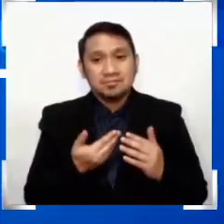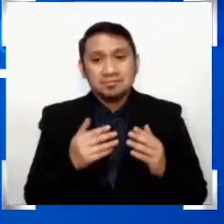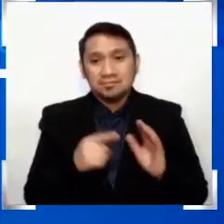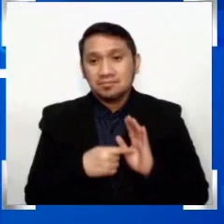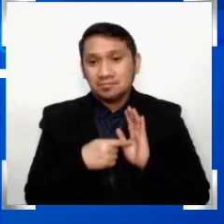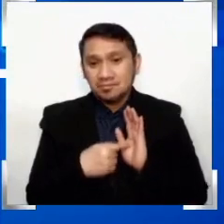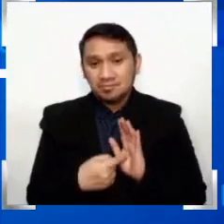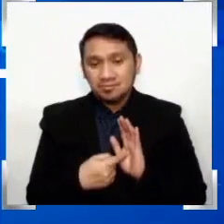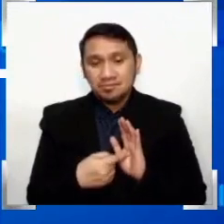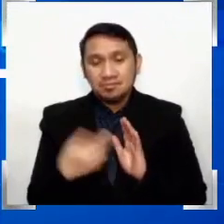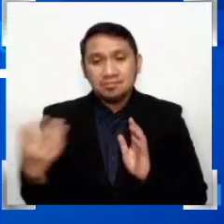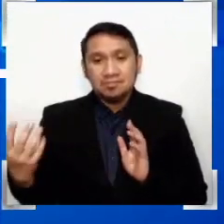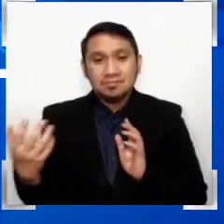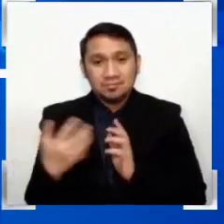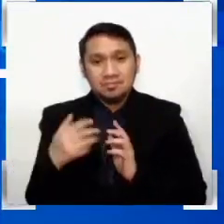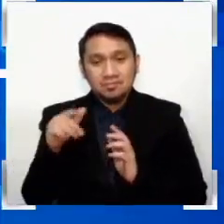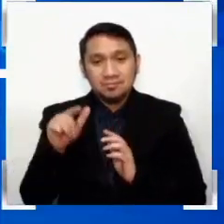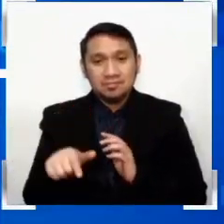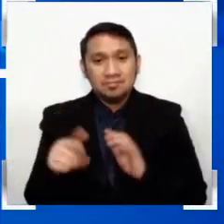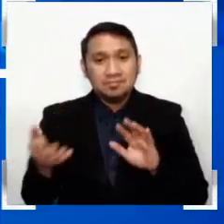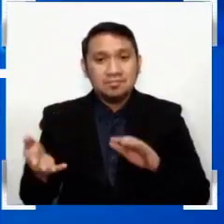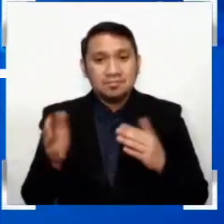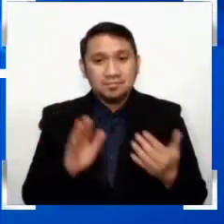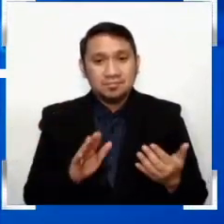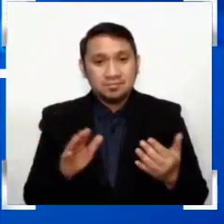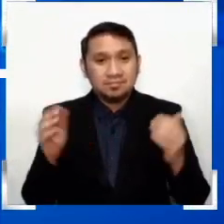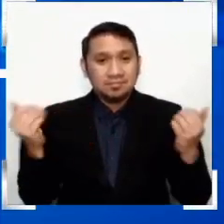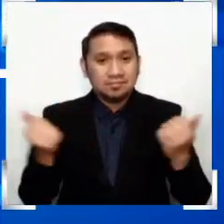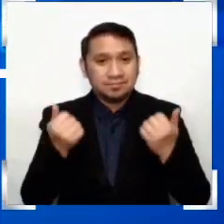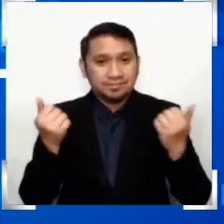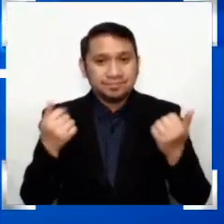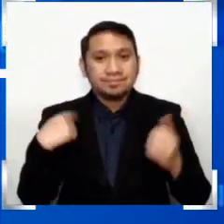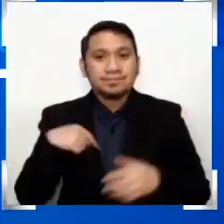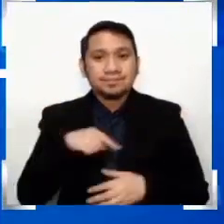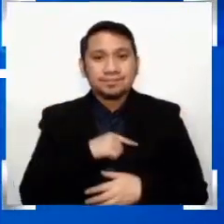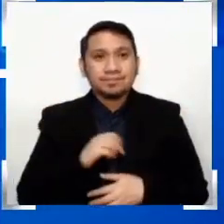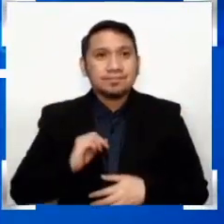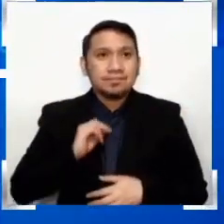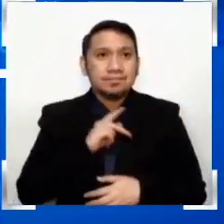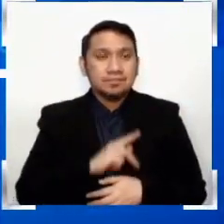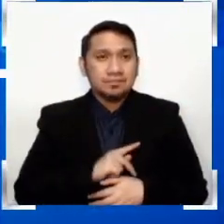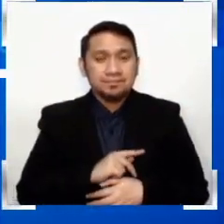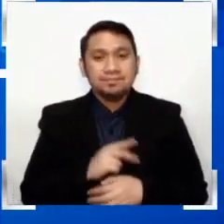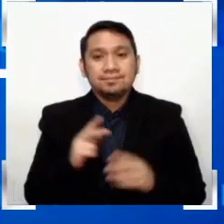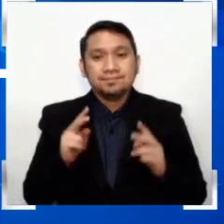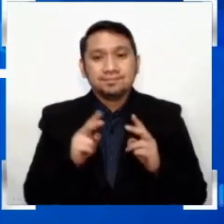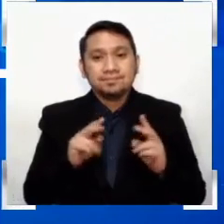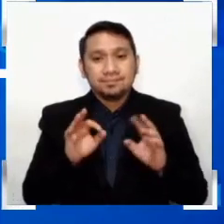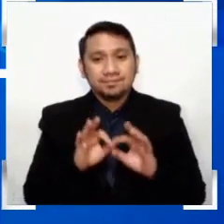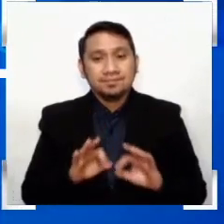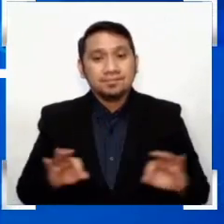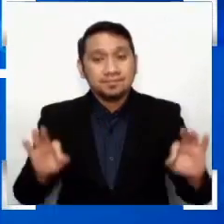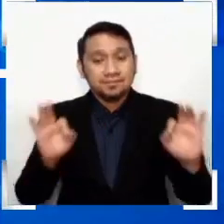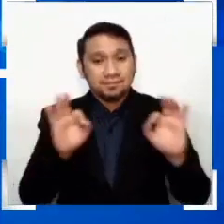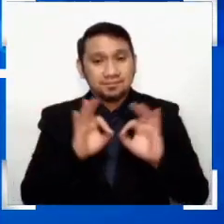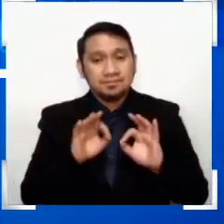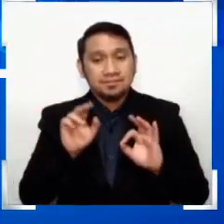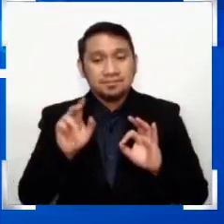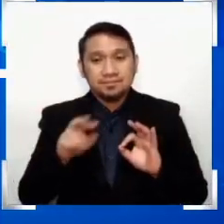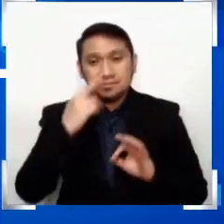kanyang death anniversary, abutan niya. Mas na-appreciate natin yung kahalagahan ni Rizal. Ganun ka